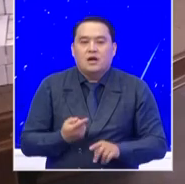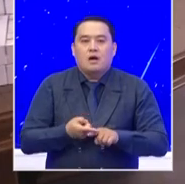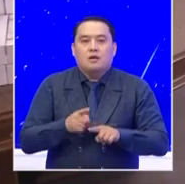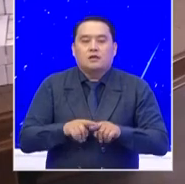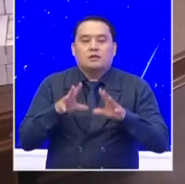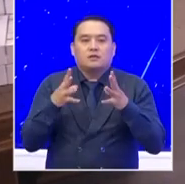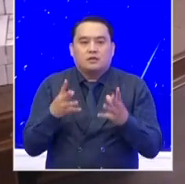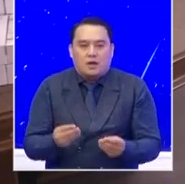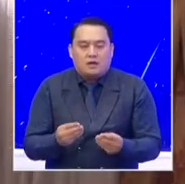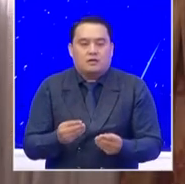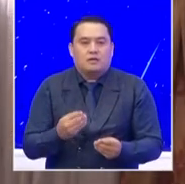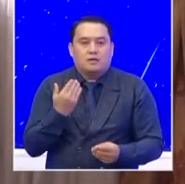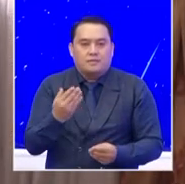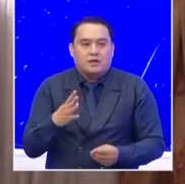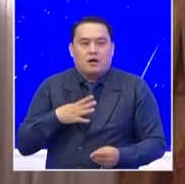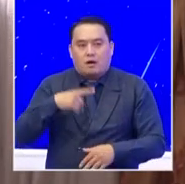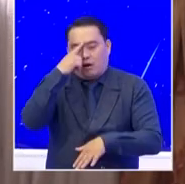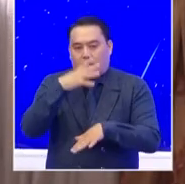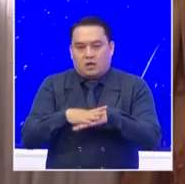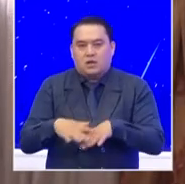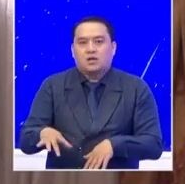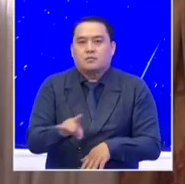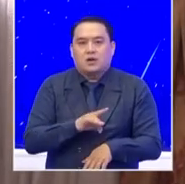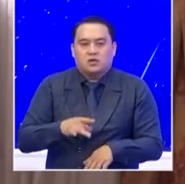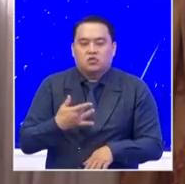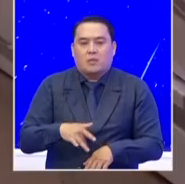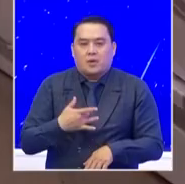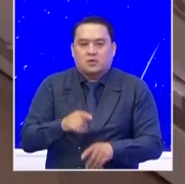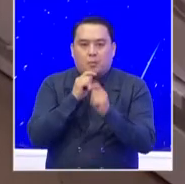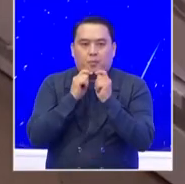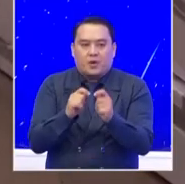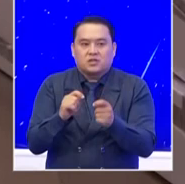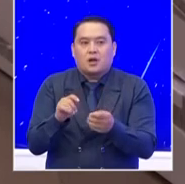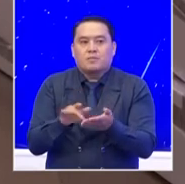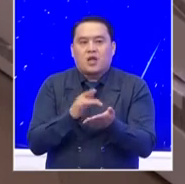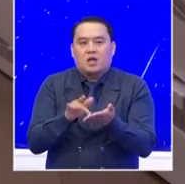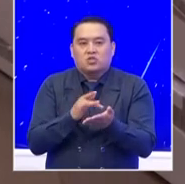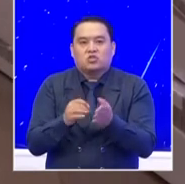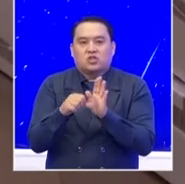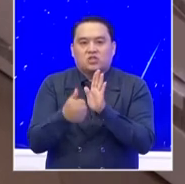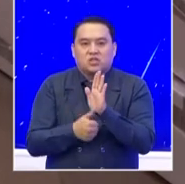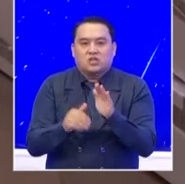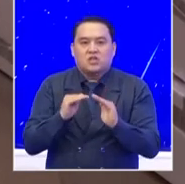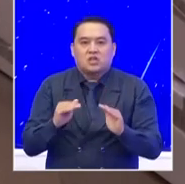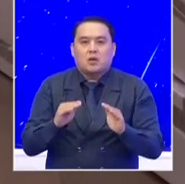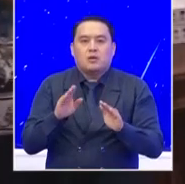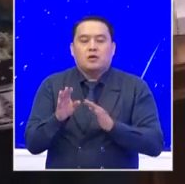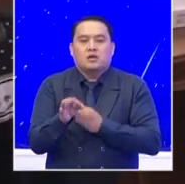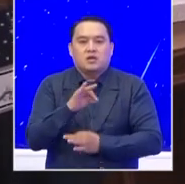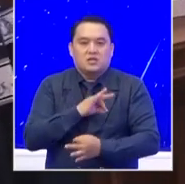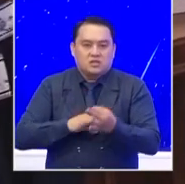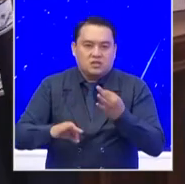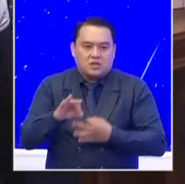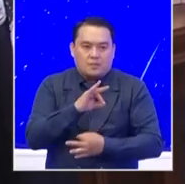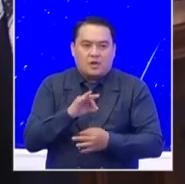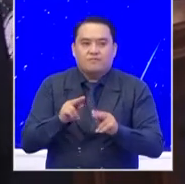не только для семьи Карибаевых. Аким Жамбылского района Багдат Алиев подарил планшеты 16 детям, оставшимся без попечения